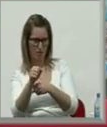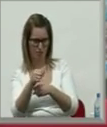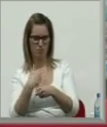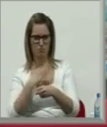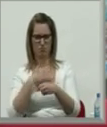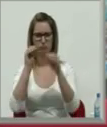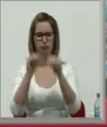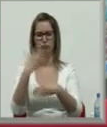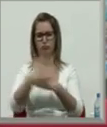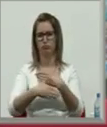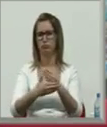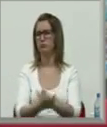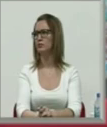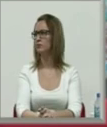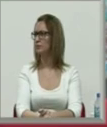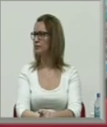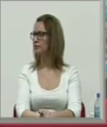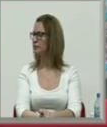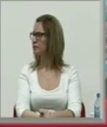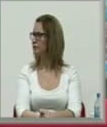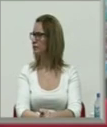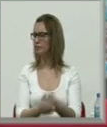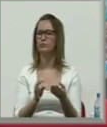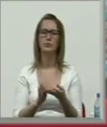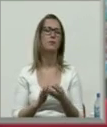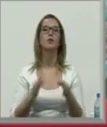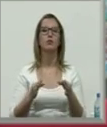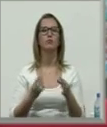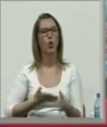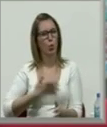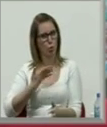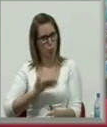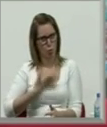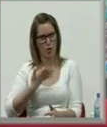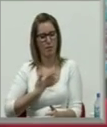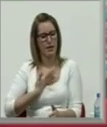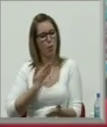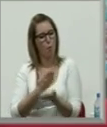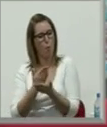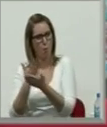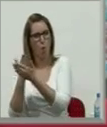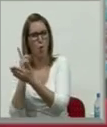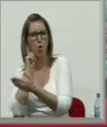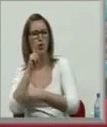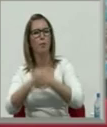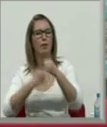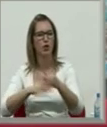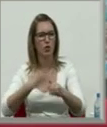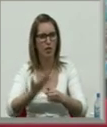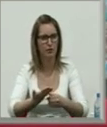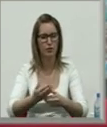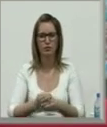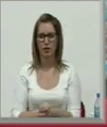czujemy już w tej chwili takie wsparcie pracodawców. wiążemy się